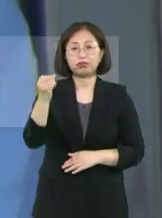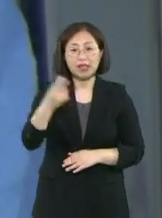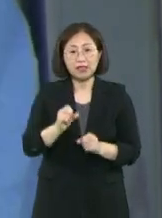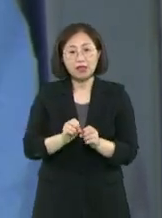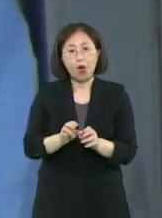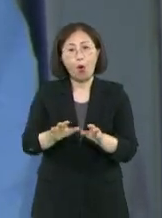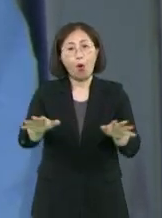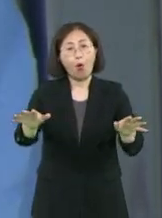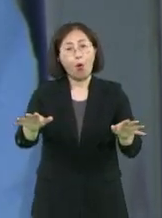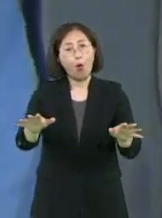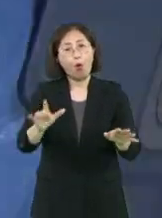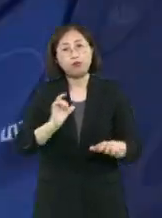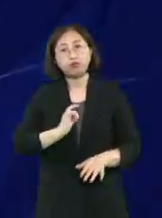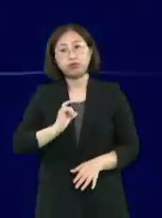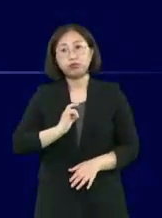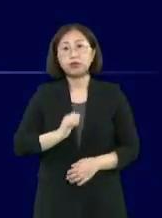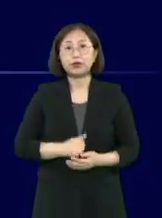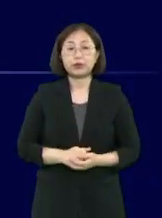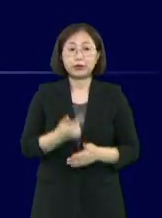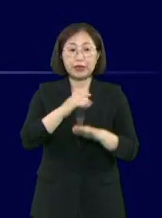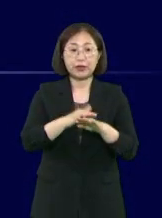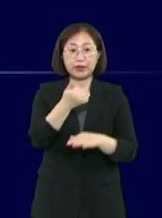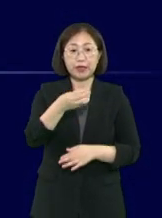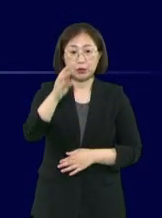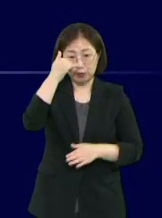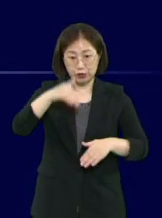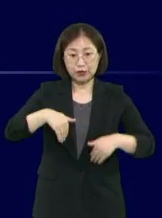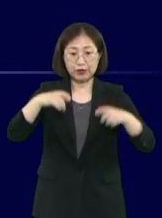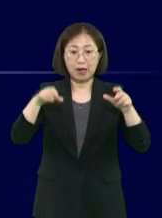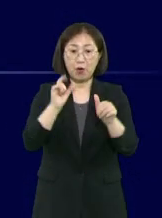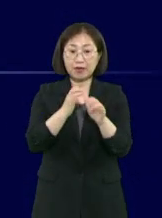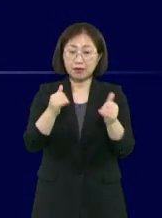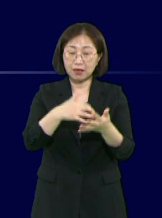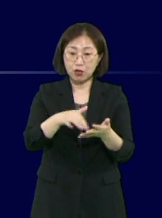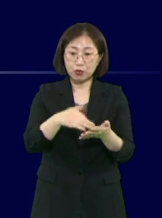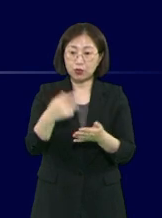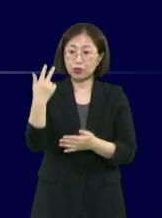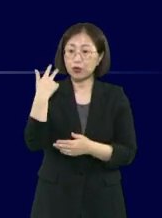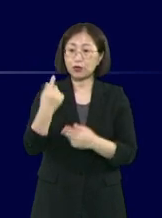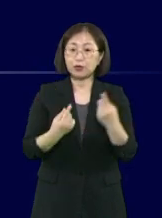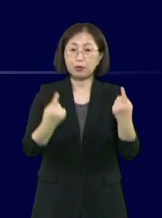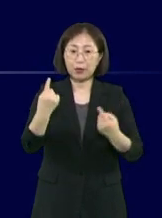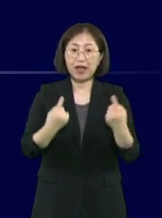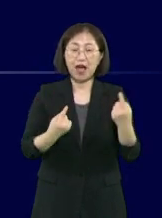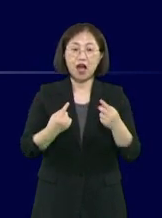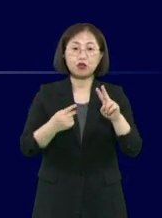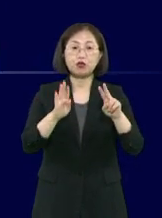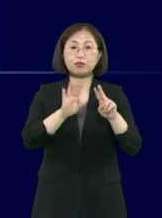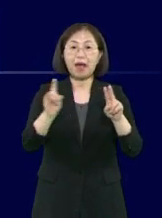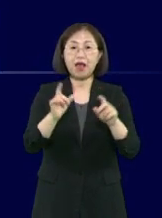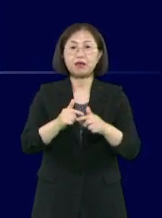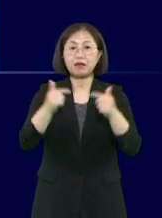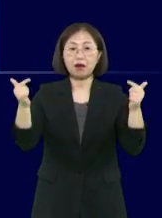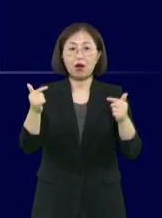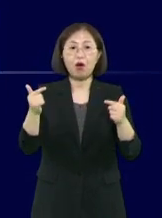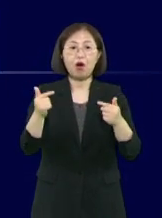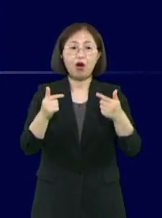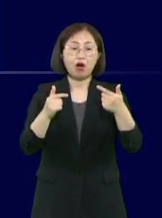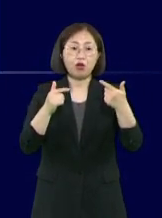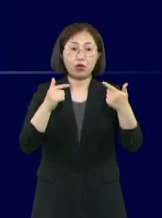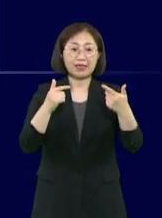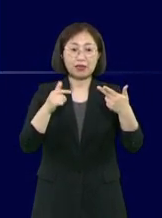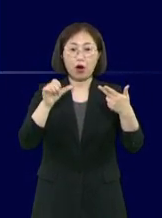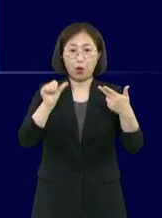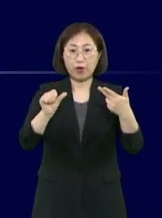조짐을 보이고 있습니다. 대전, 세종, 충남의 확진자 수도 전주보다 2배 가까이 늘어 지난 5일 이후